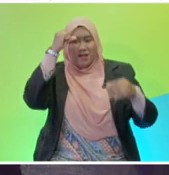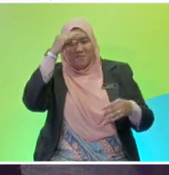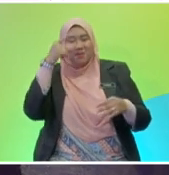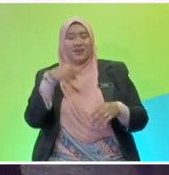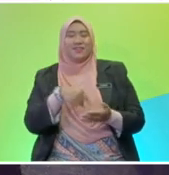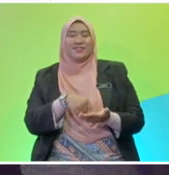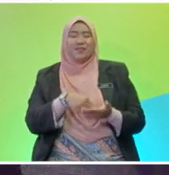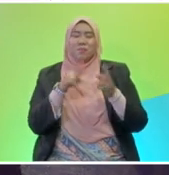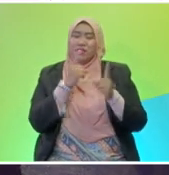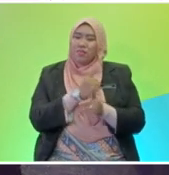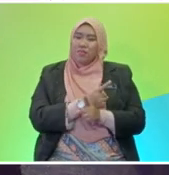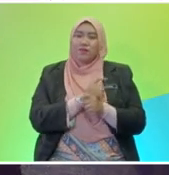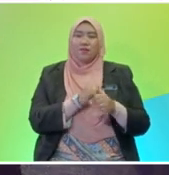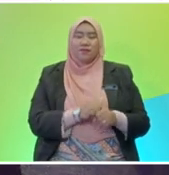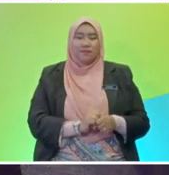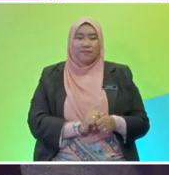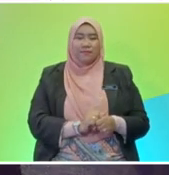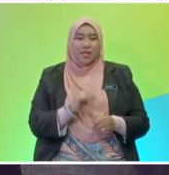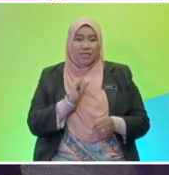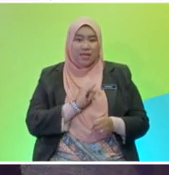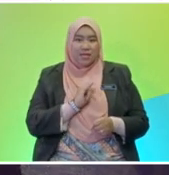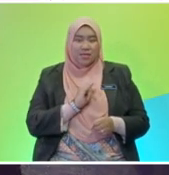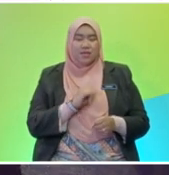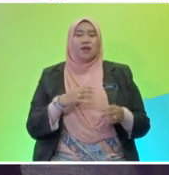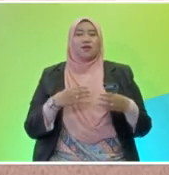Betul tak saya coba